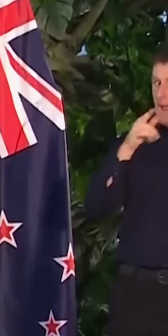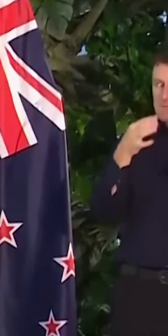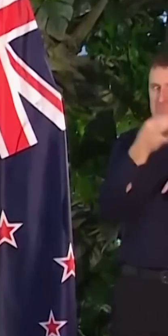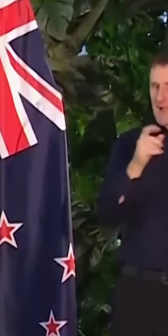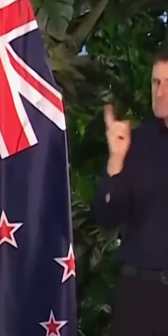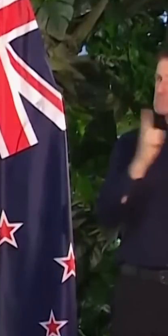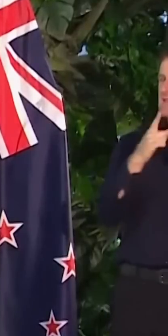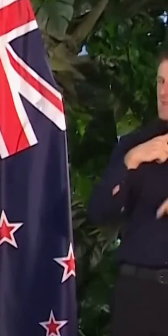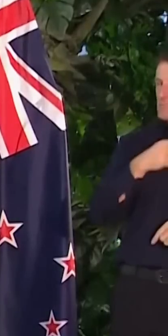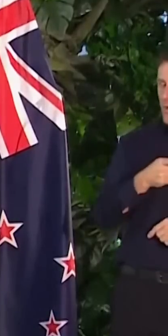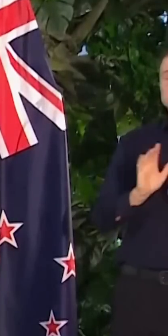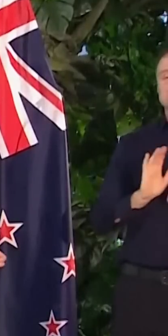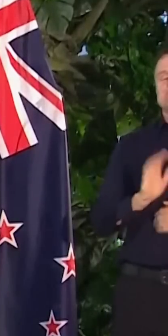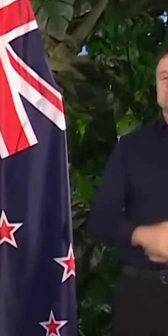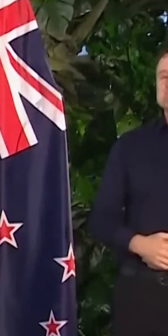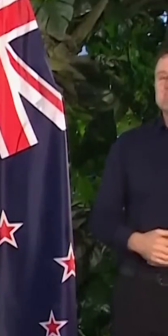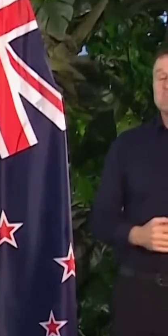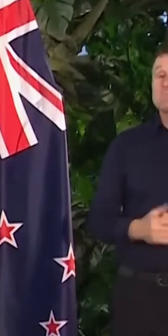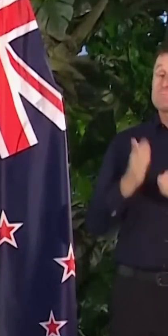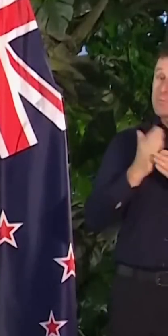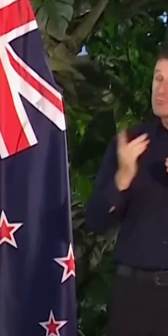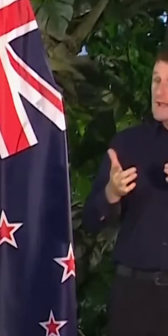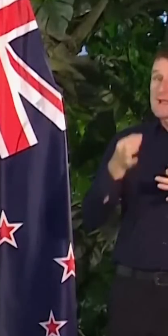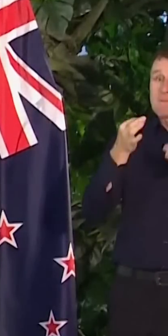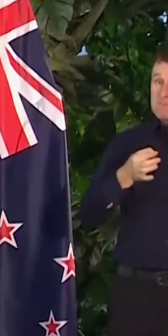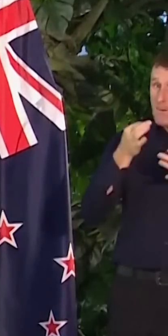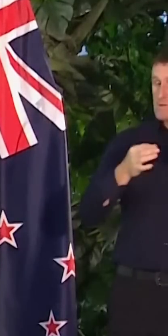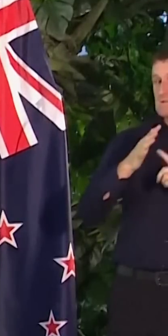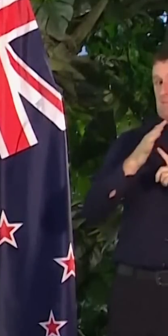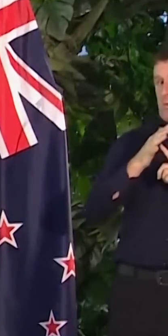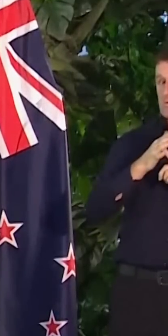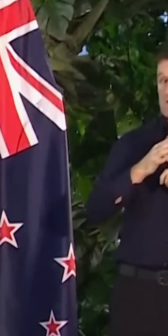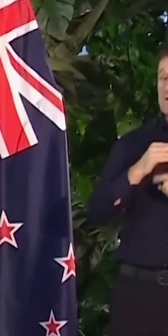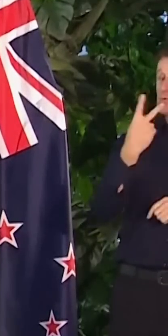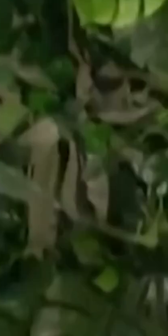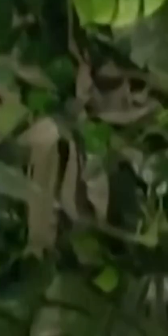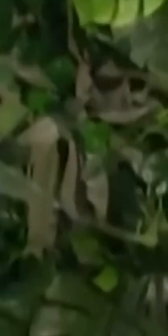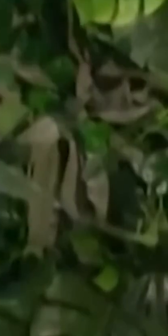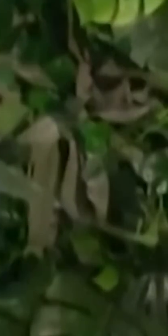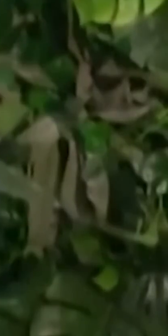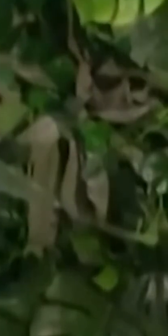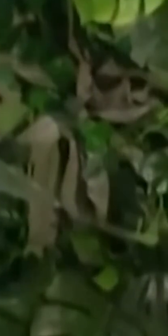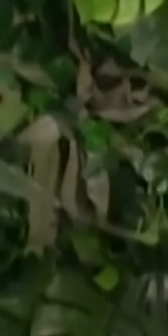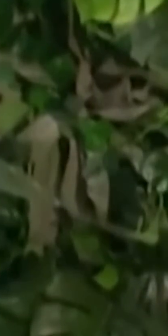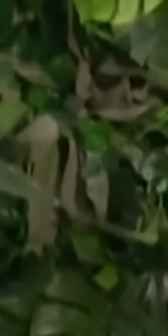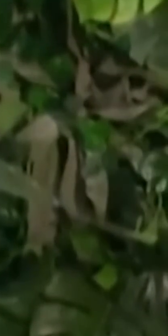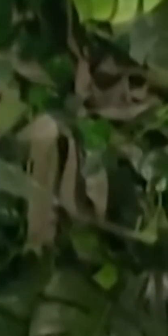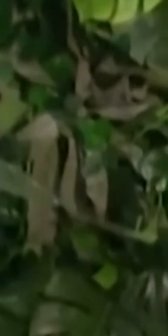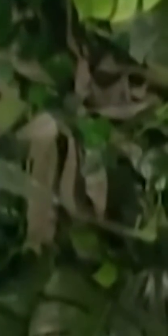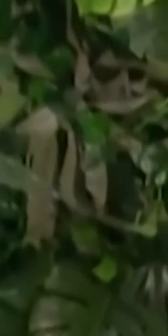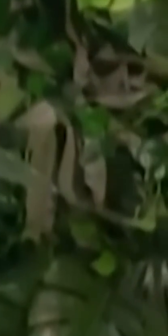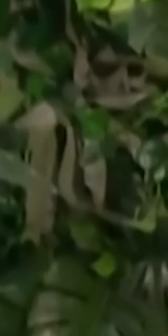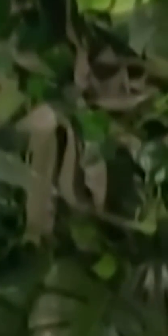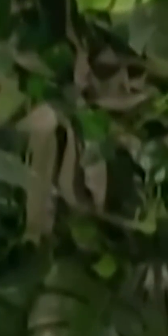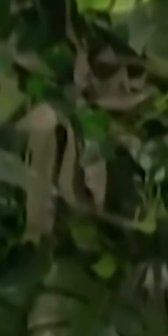Politikerinnen bekommen solche Fragen tatsächlich immer wieder gestellt. Sanna Marin sagt dann noch, yeah, we are meeting because we are